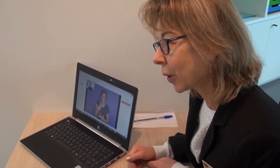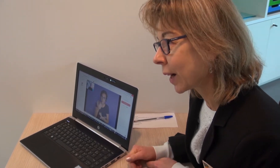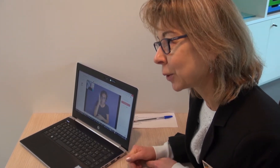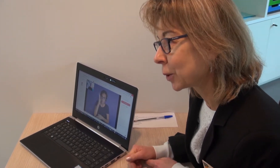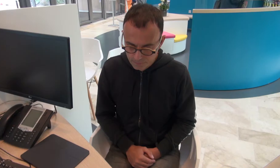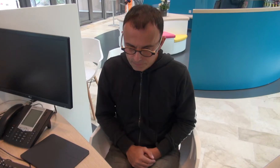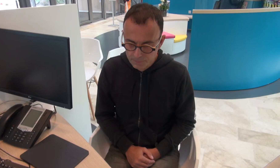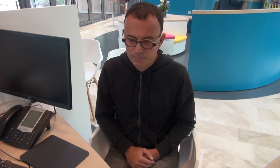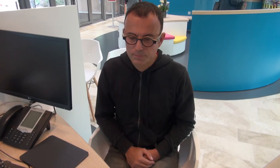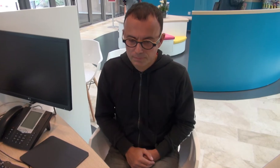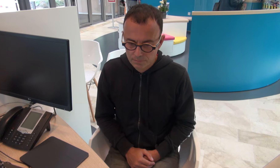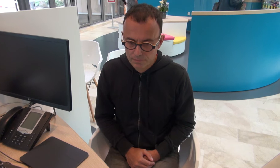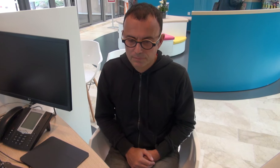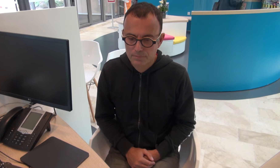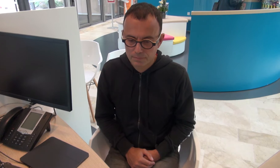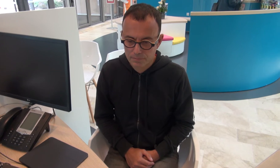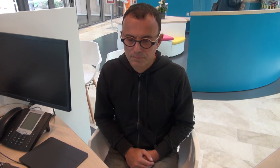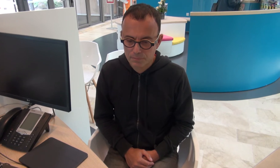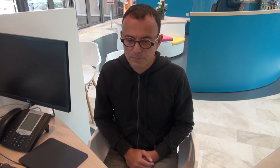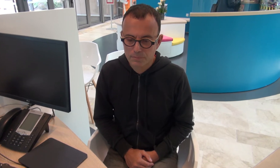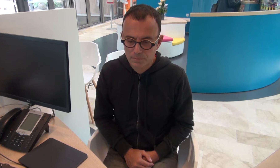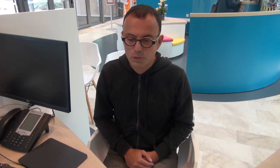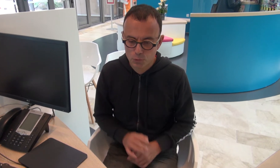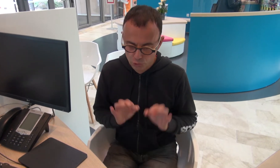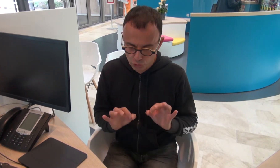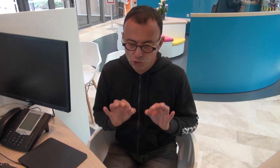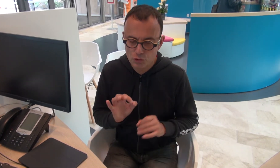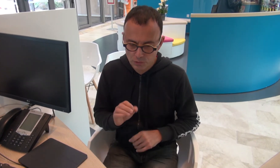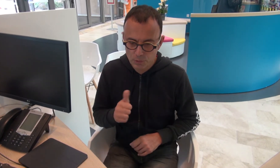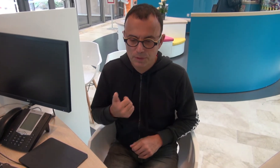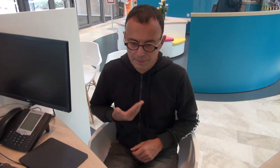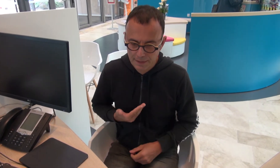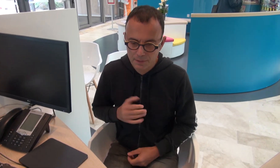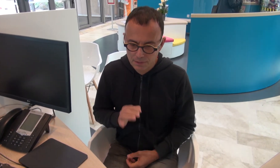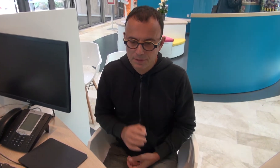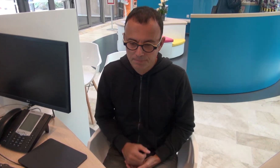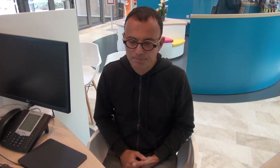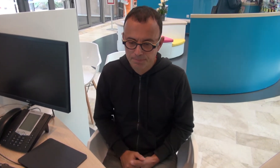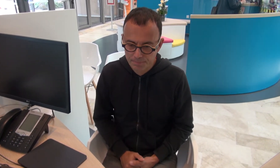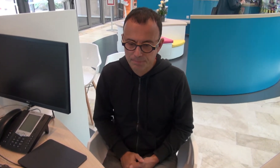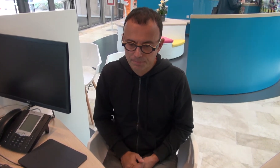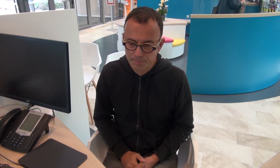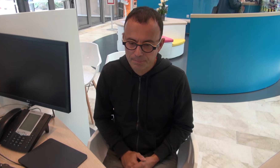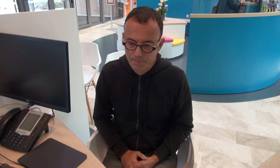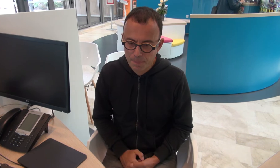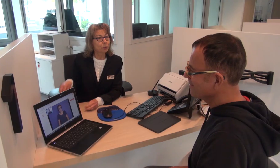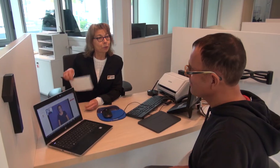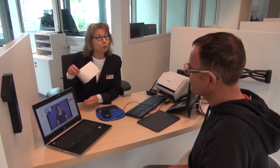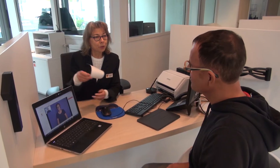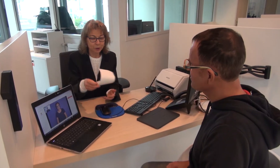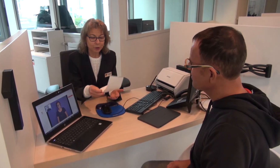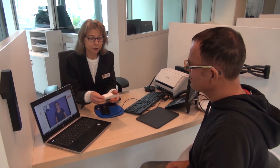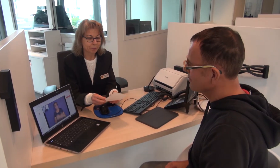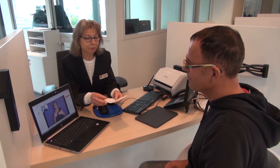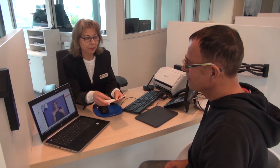par rapport à une préinscription scolaire, c'est ça ? Oui, c'est pour ça exactement. D'accord. Je